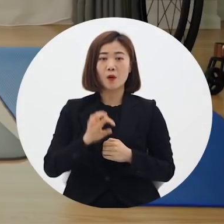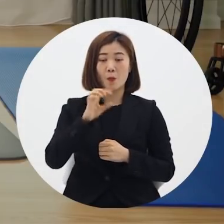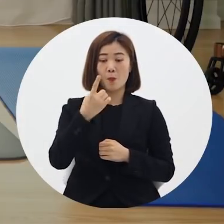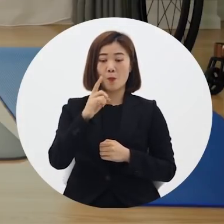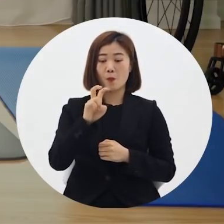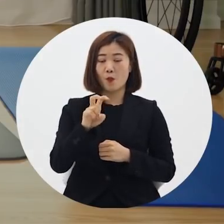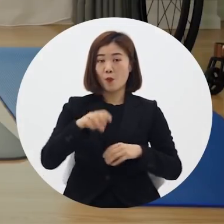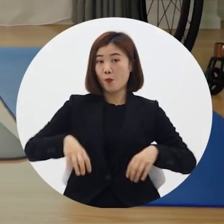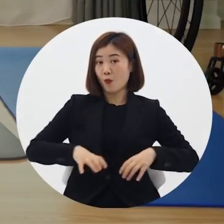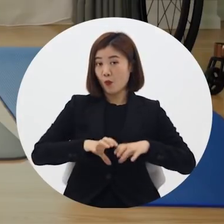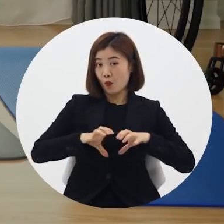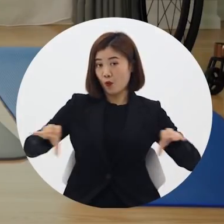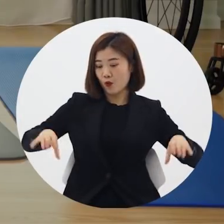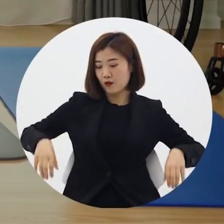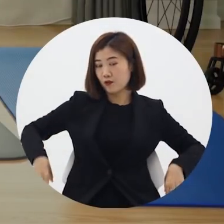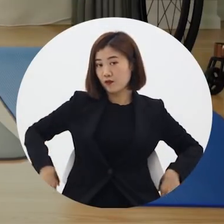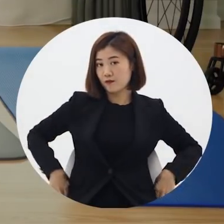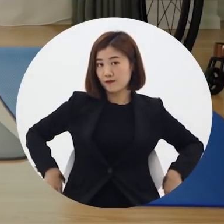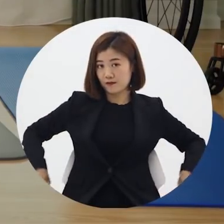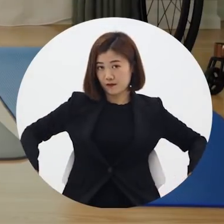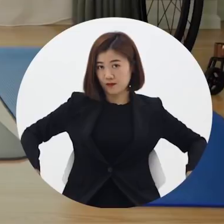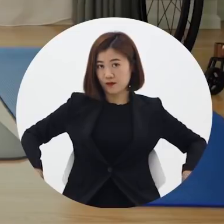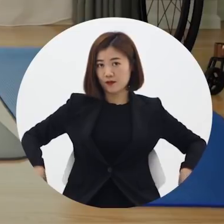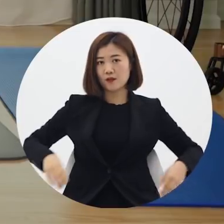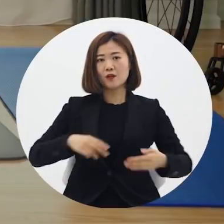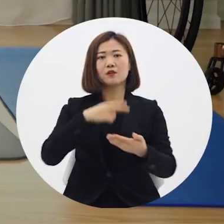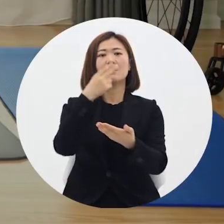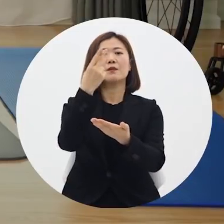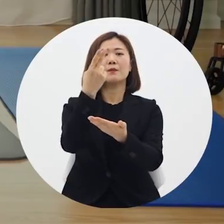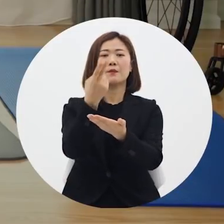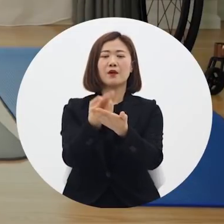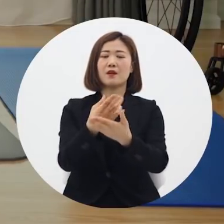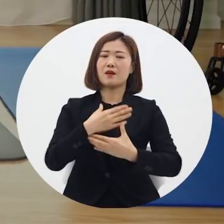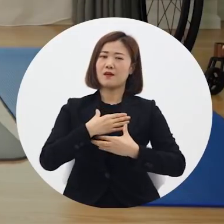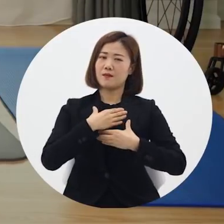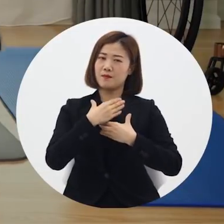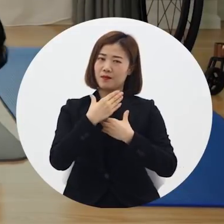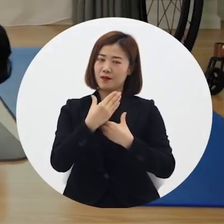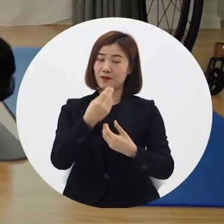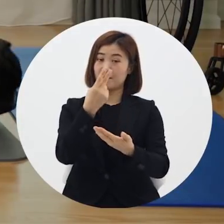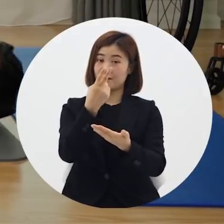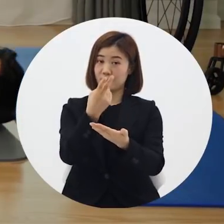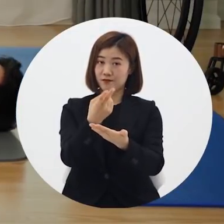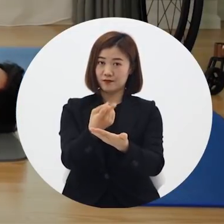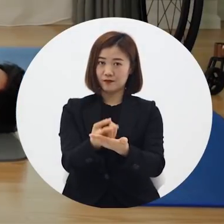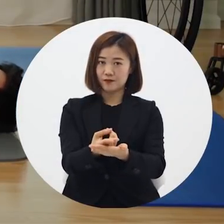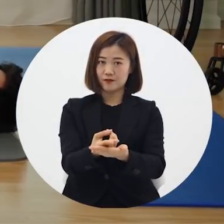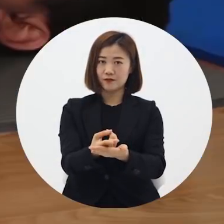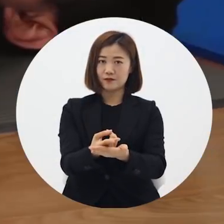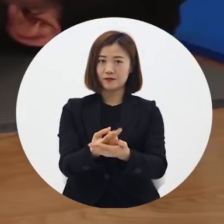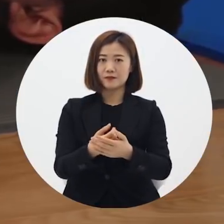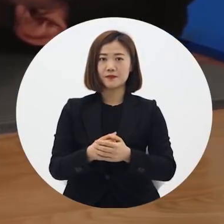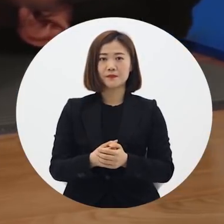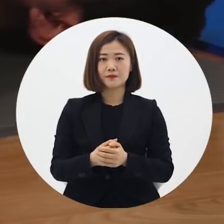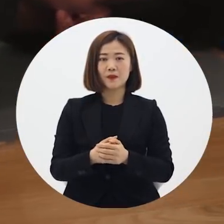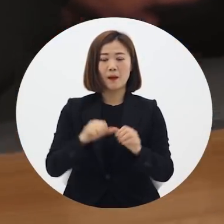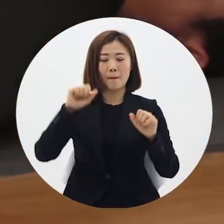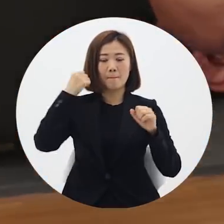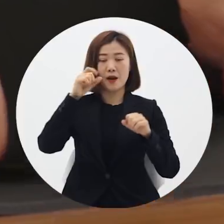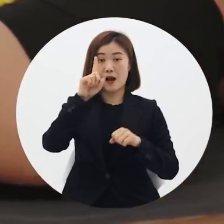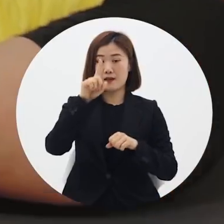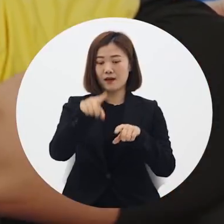홈롤러를 엉덩이 끝쪽에 맞춰주십니다. 그리고 편안히 뒤로 누우면서 한쪽